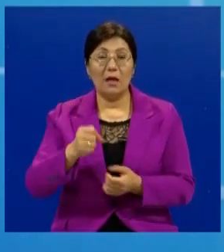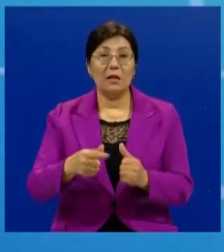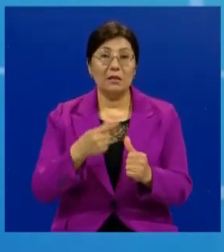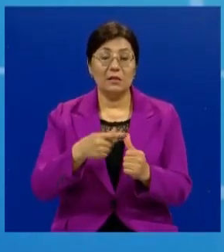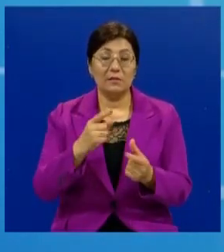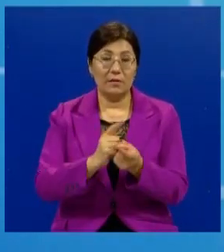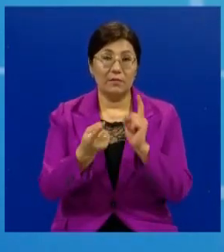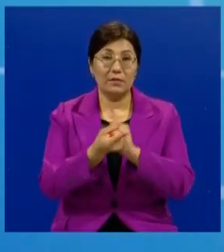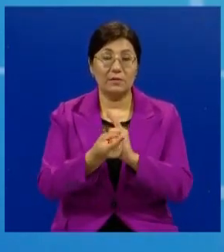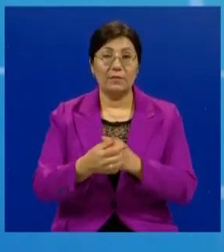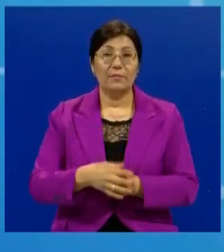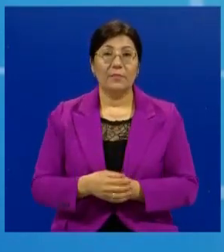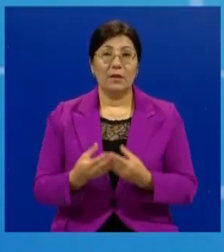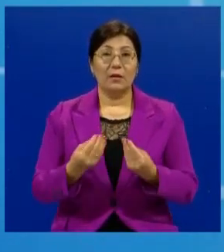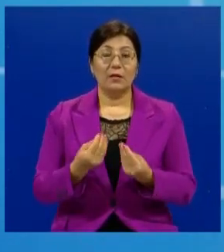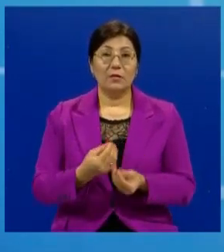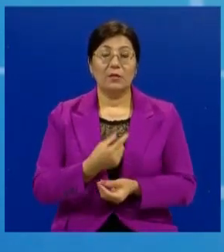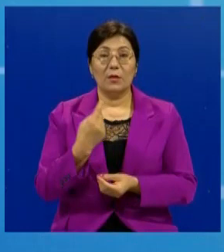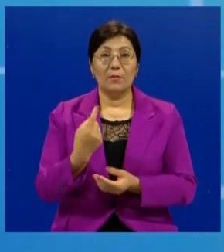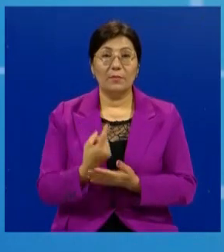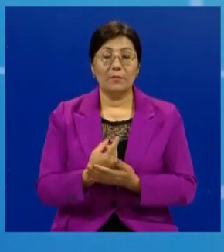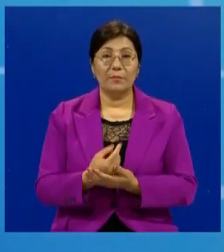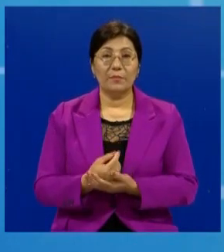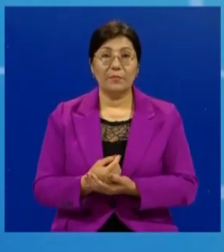сломать, сохранился у первого